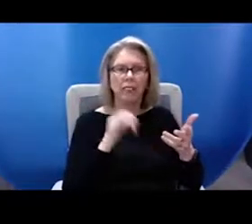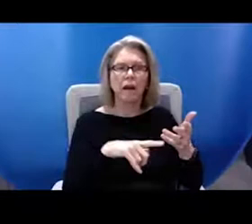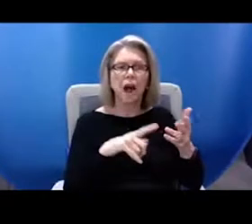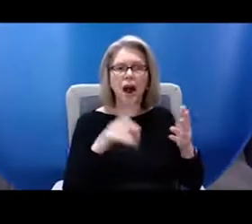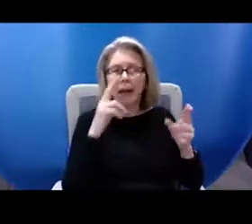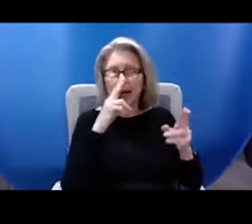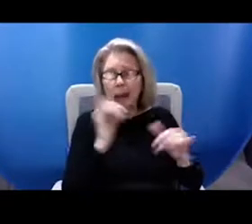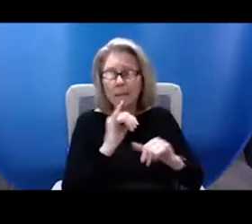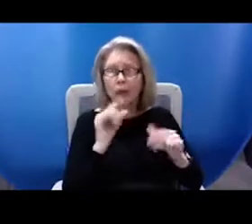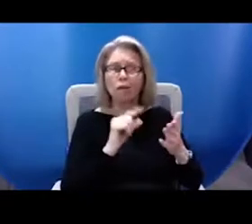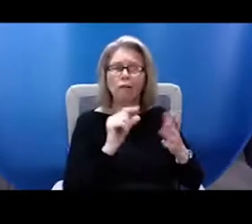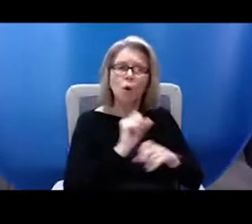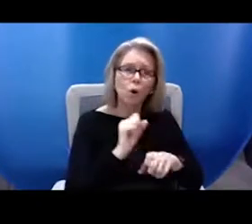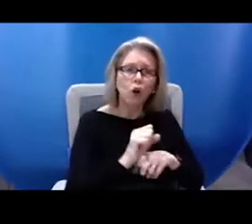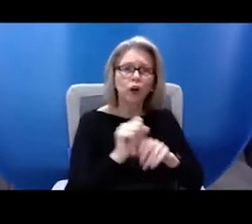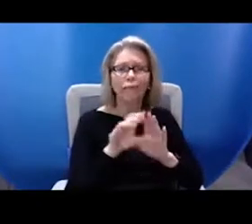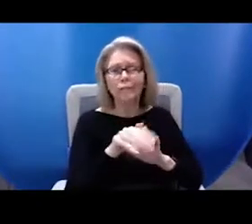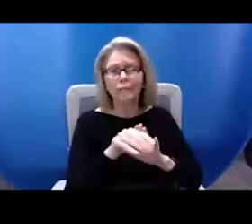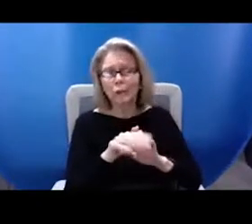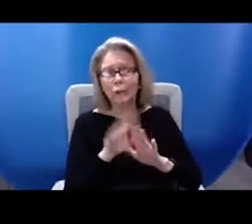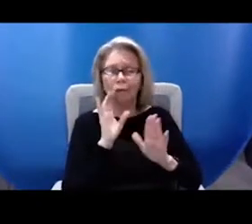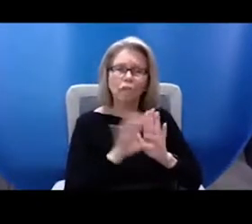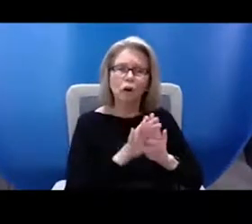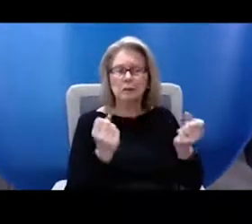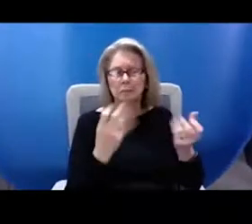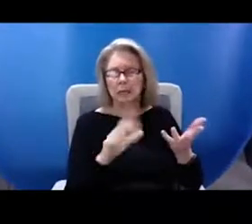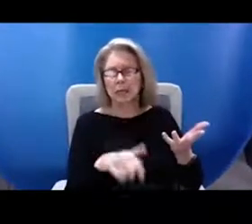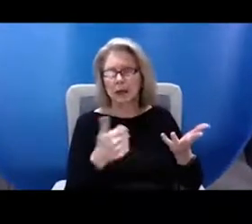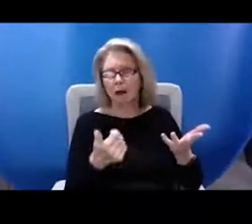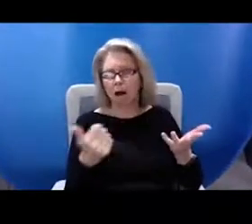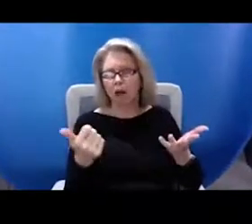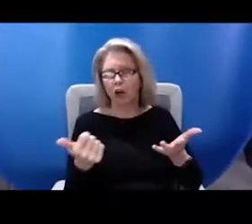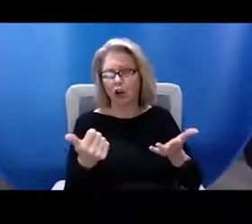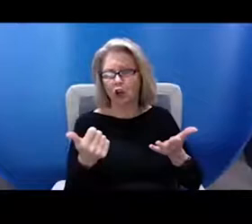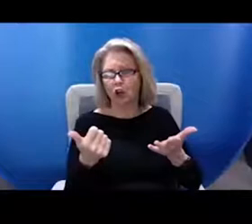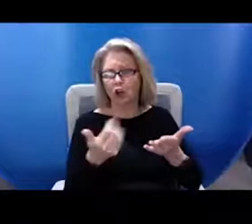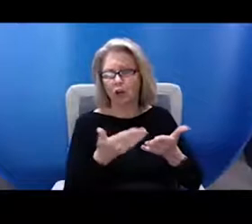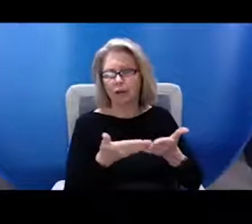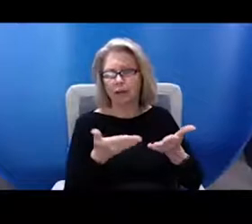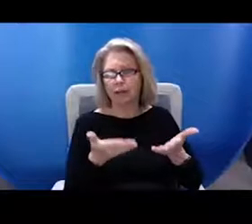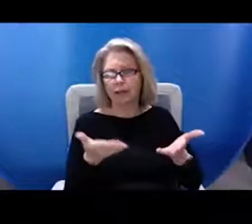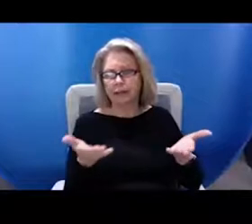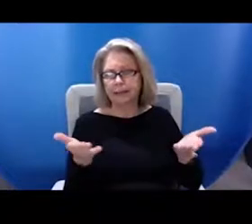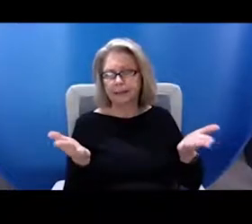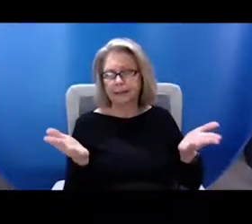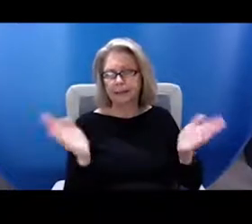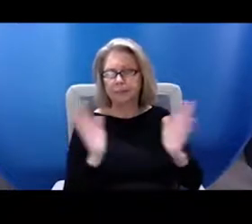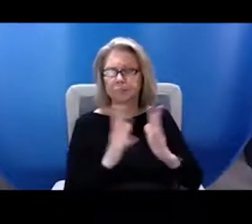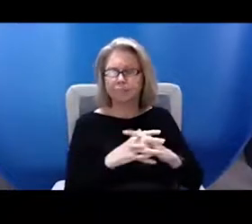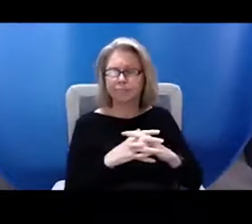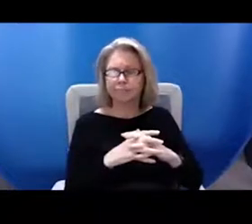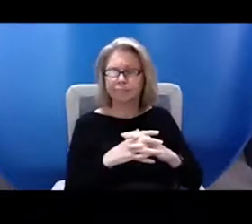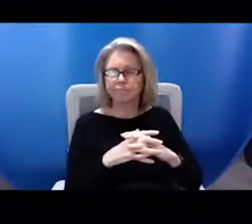juga melalui komik, grafis, video, foto, dan banyak hal bentuk artikulasi